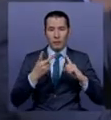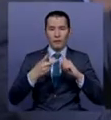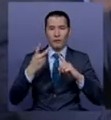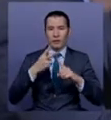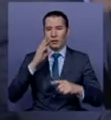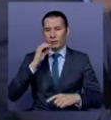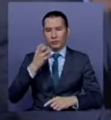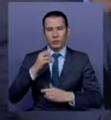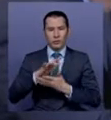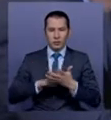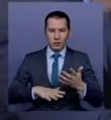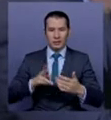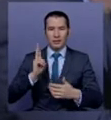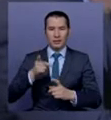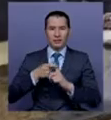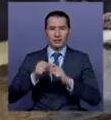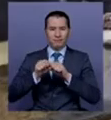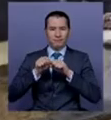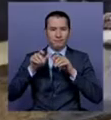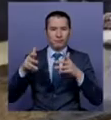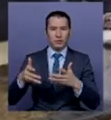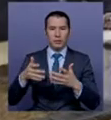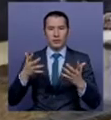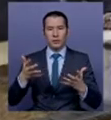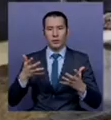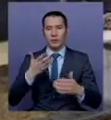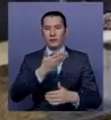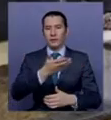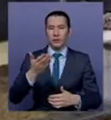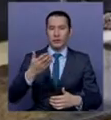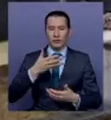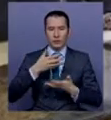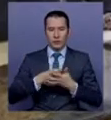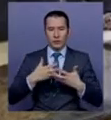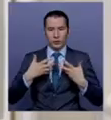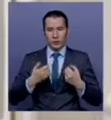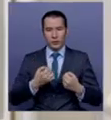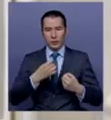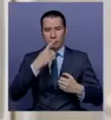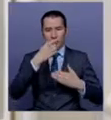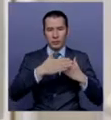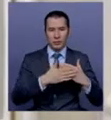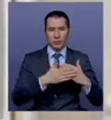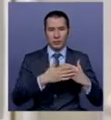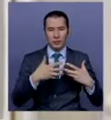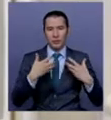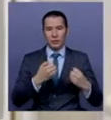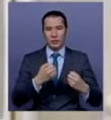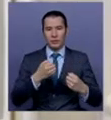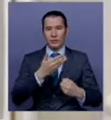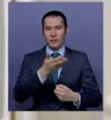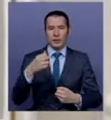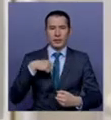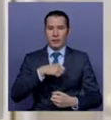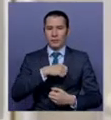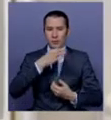Сондықтан өзіміздің аман саулығымызға ең алдымен өзіміз жауапты болуымыз керек. Індет қайта өршіген